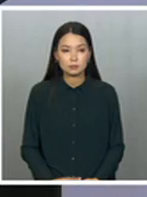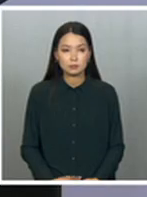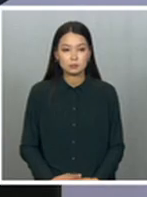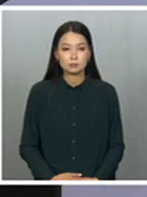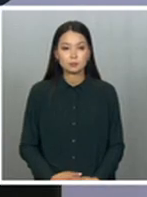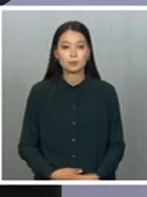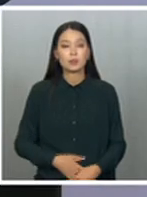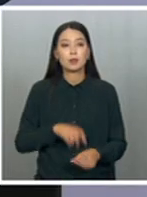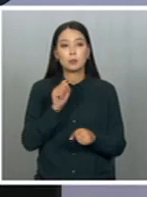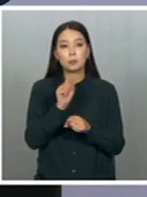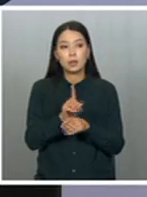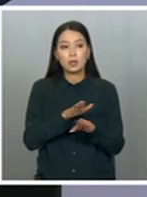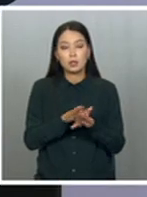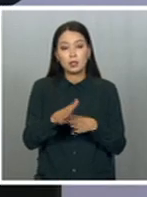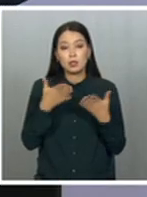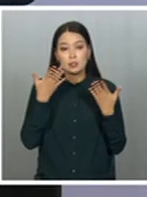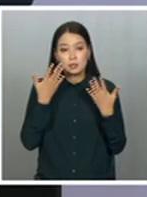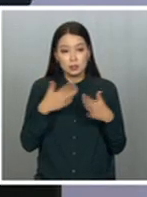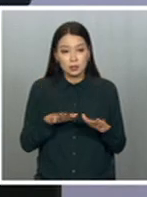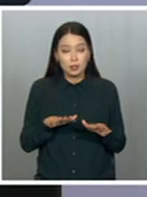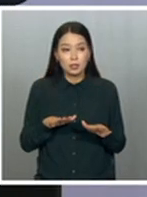Балалар, тапсырманы сәтті орындадыңыздар деген ойдамын.